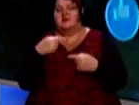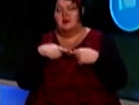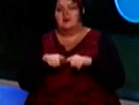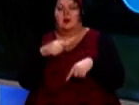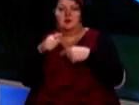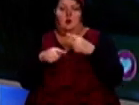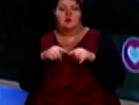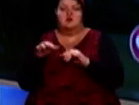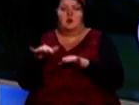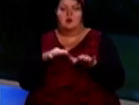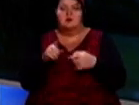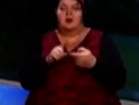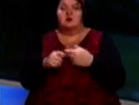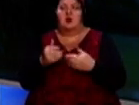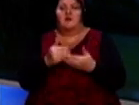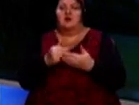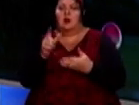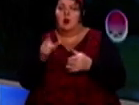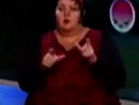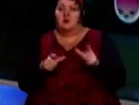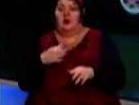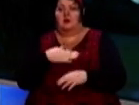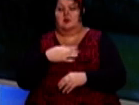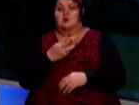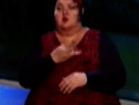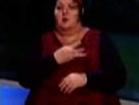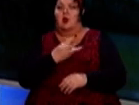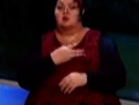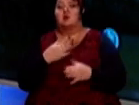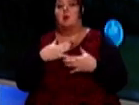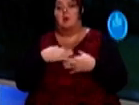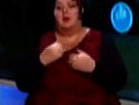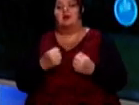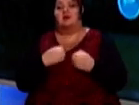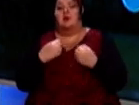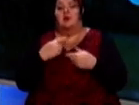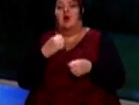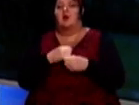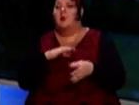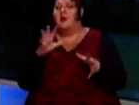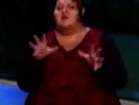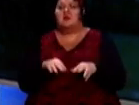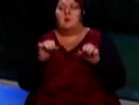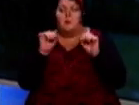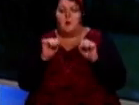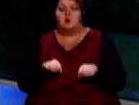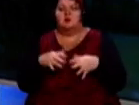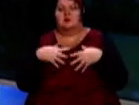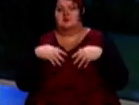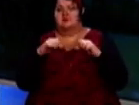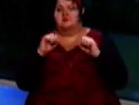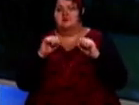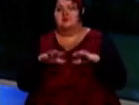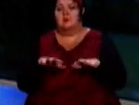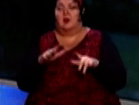процеси залежать від людей і нашого бажання. Ми намагаємось, ми робимо все можливе. Стосовно того,